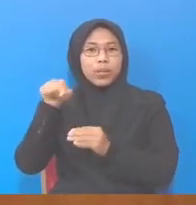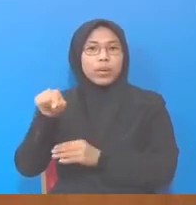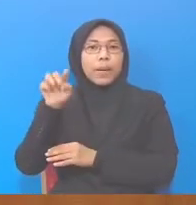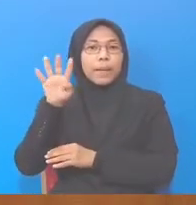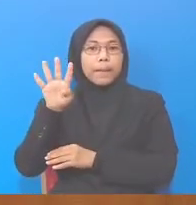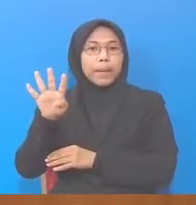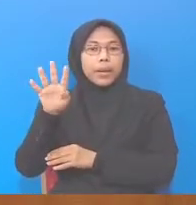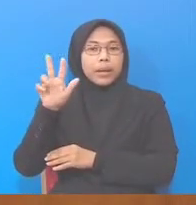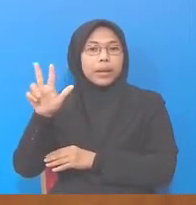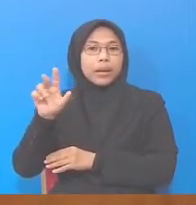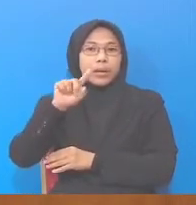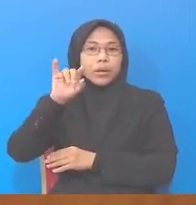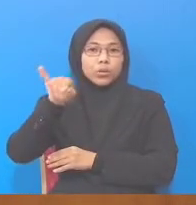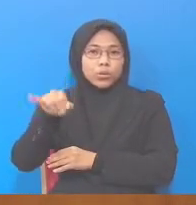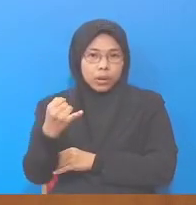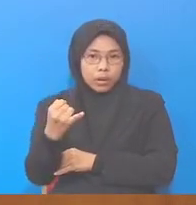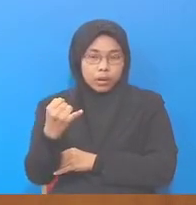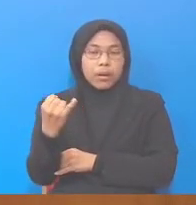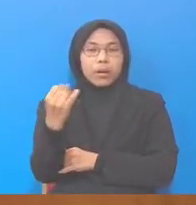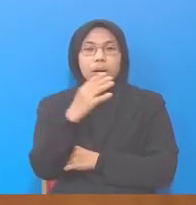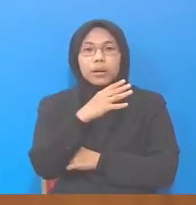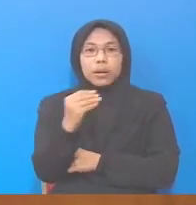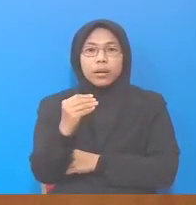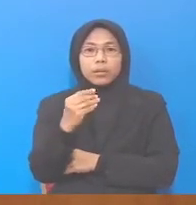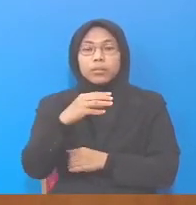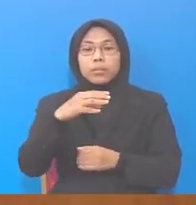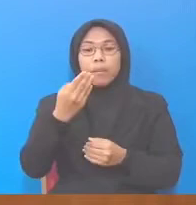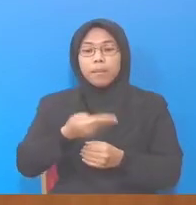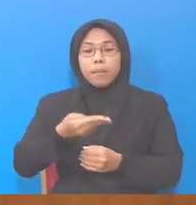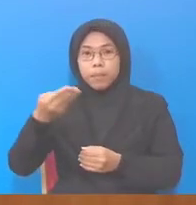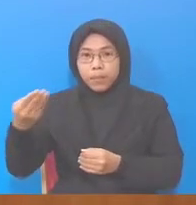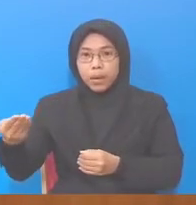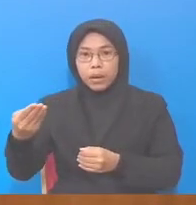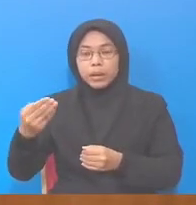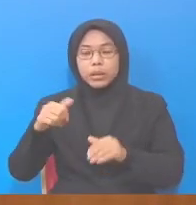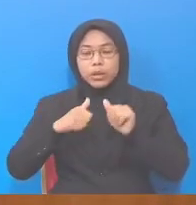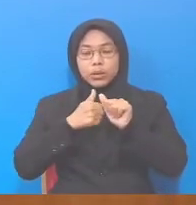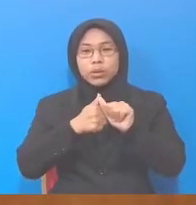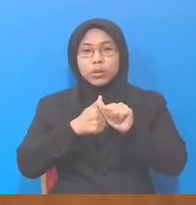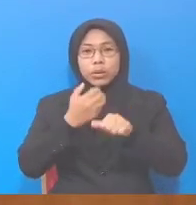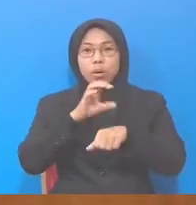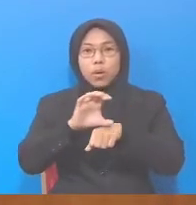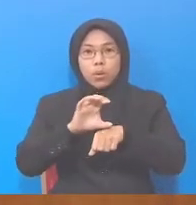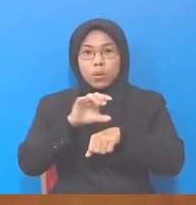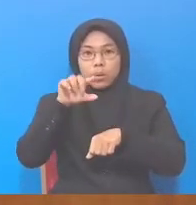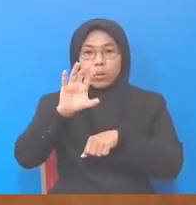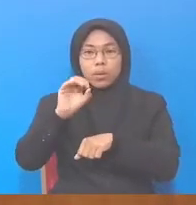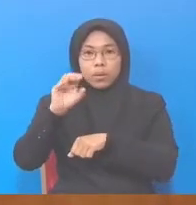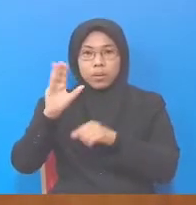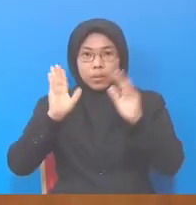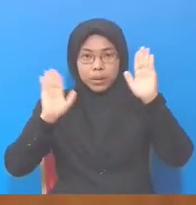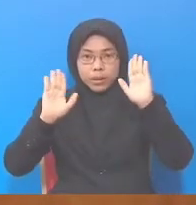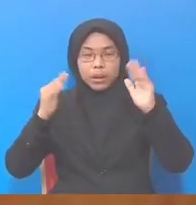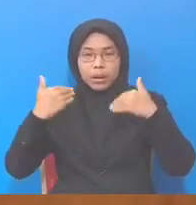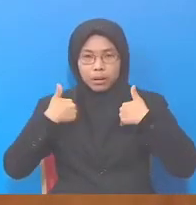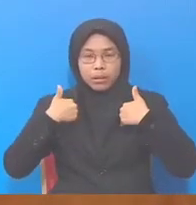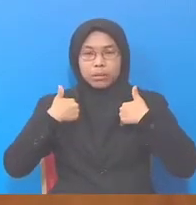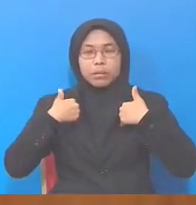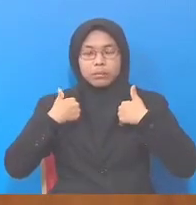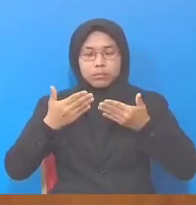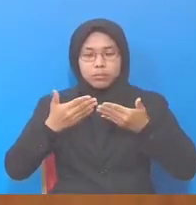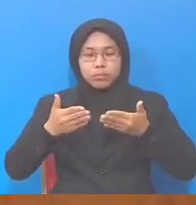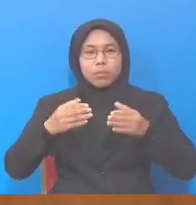13443 juta dana produk-produk berasaskan Koko Malaysia mempunyai pasar yang luas